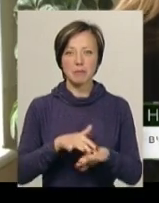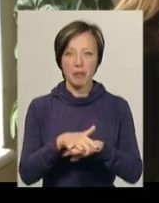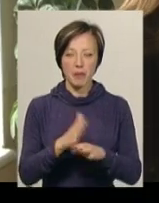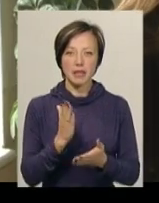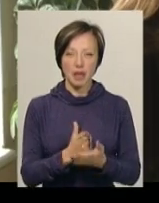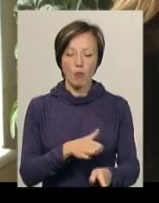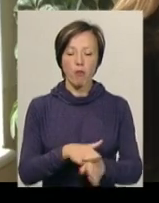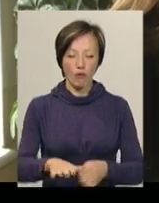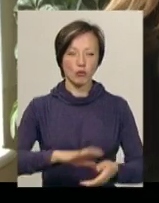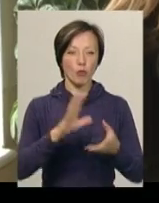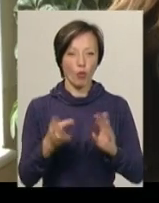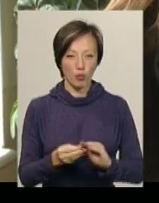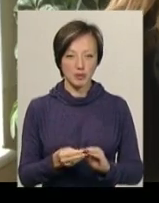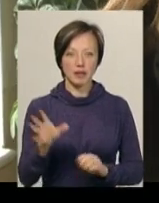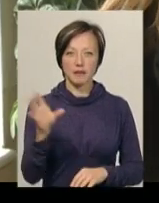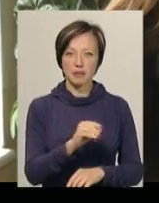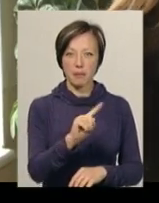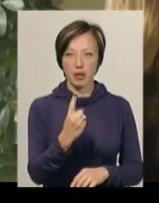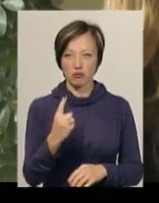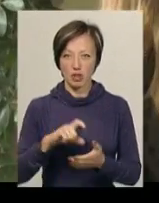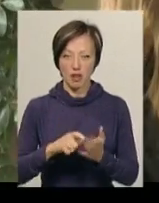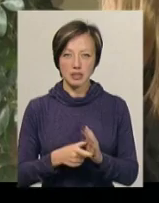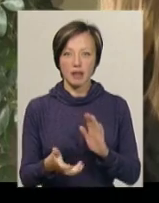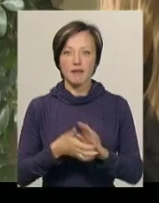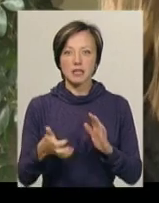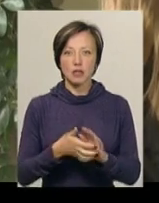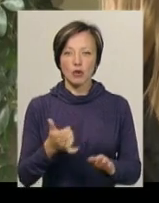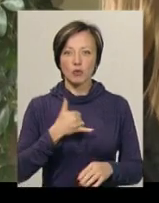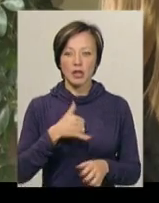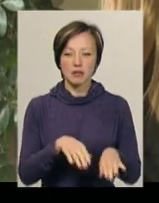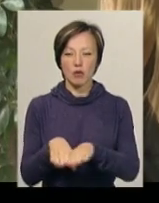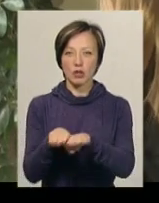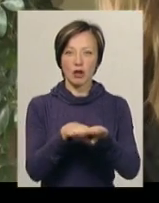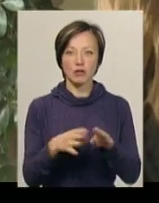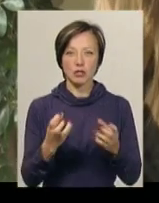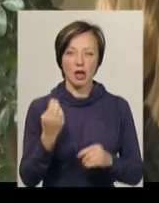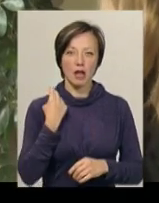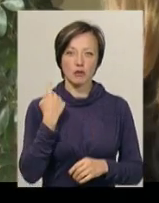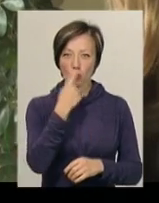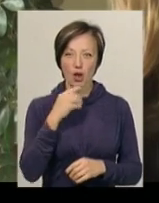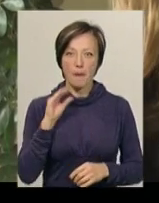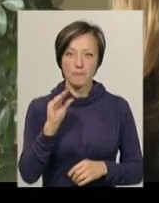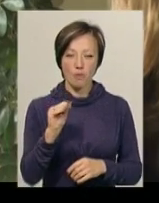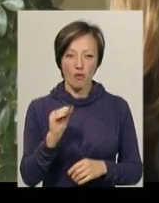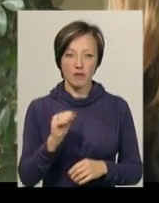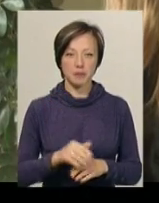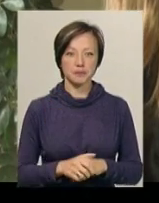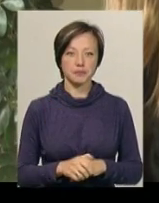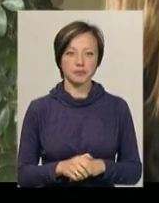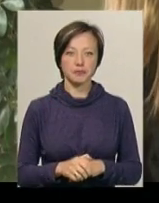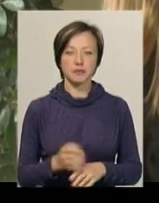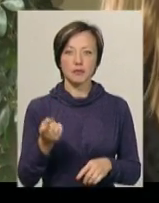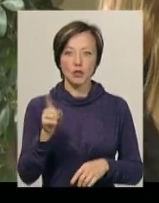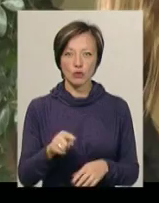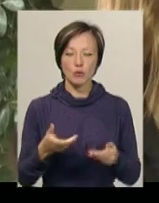в повному обсязі на всі перші класи. Не вистачає нам всім однаково ще англійської мови, тому